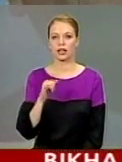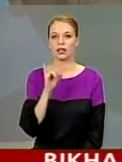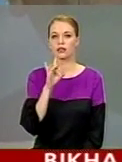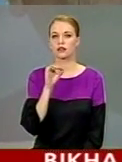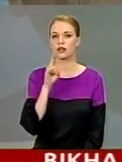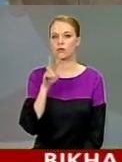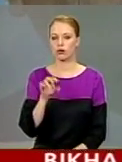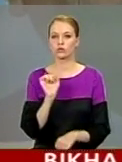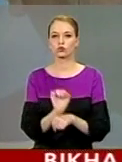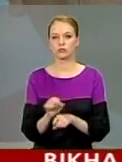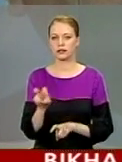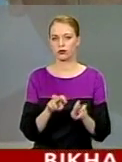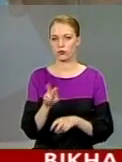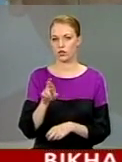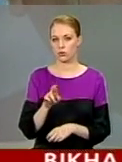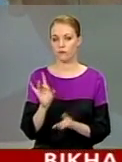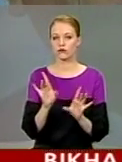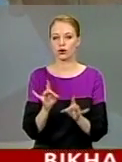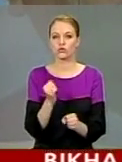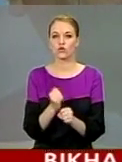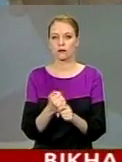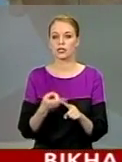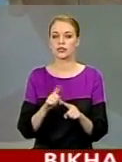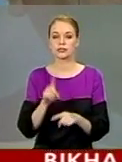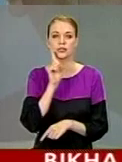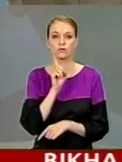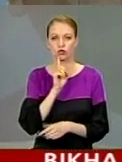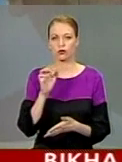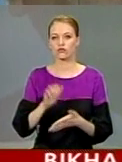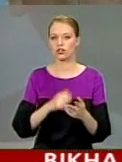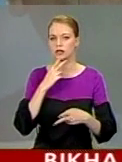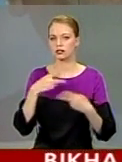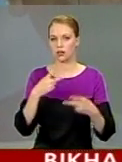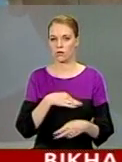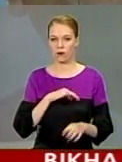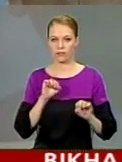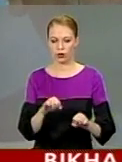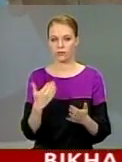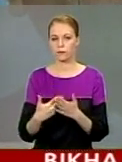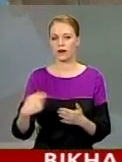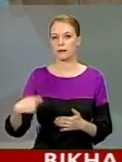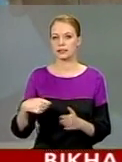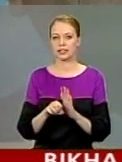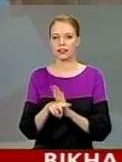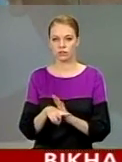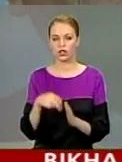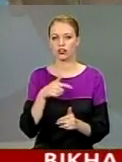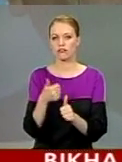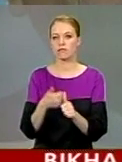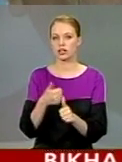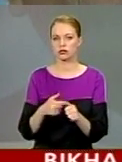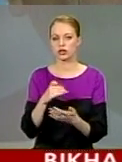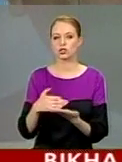Інтерпол зупинив розшук Януковича. Пояснюють, зробили це тимчасово через скаргу адвокатів. Мовляв, президента-втікача переслідують